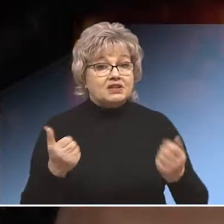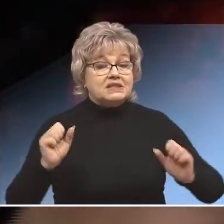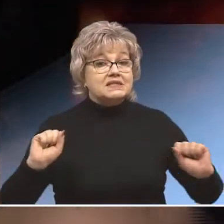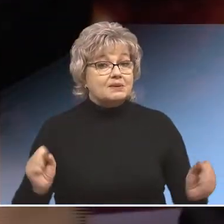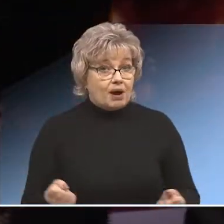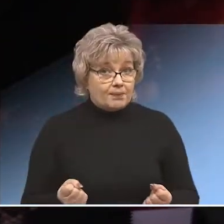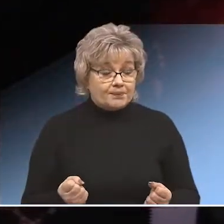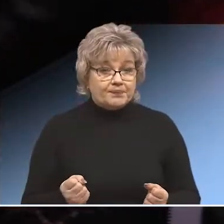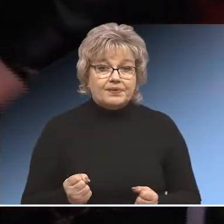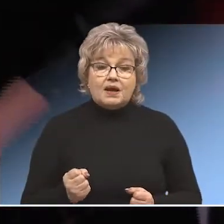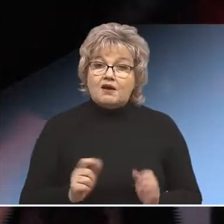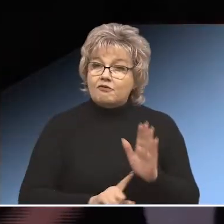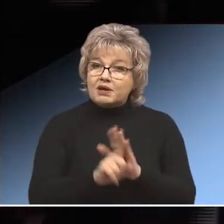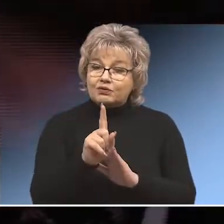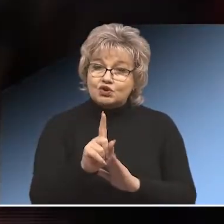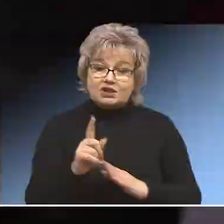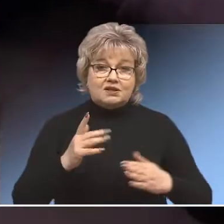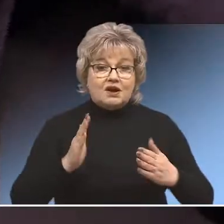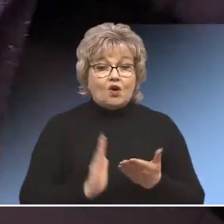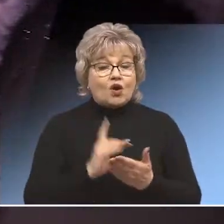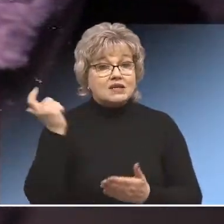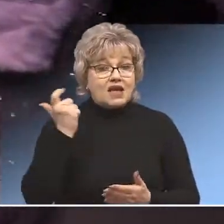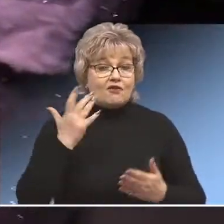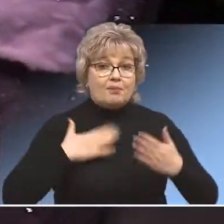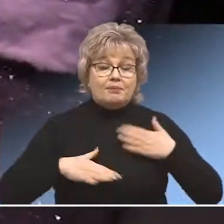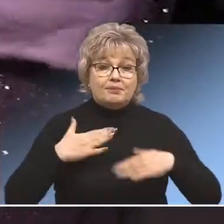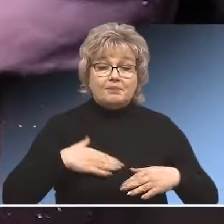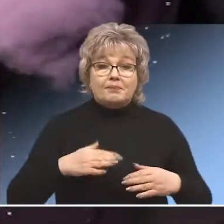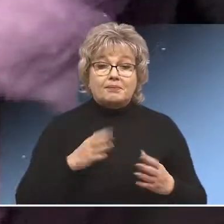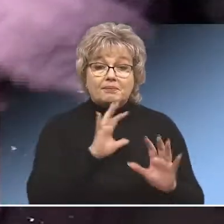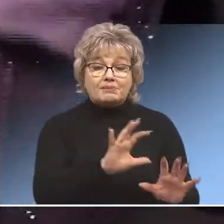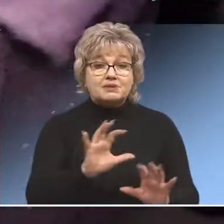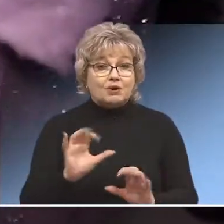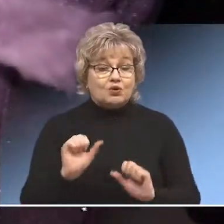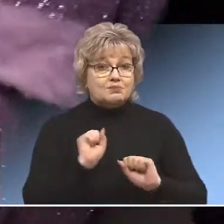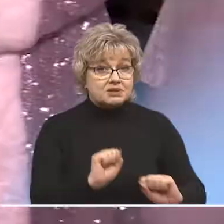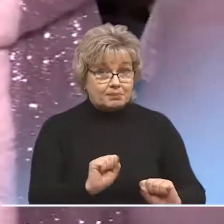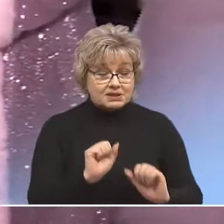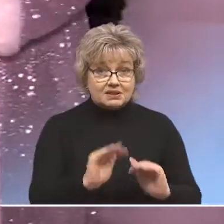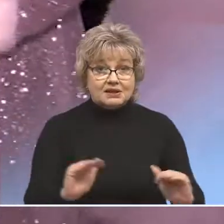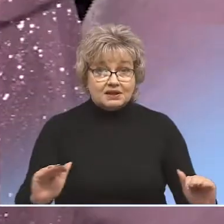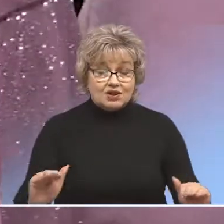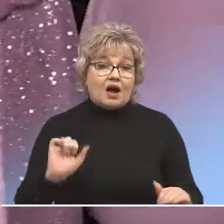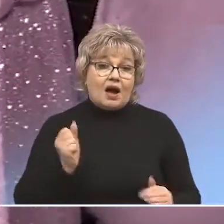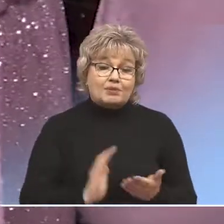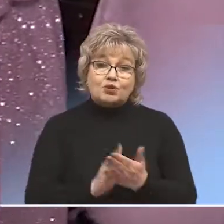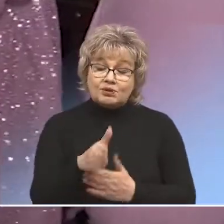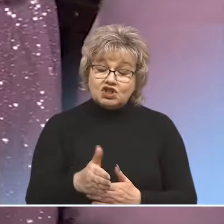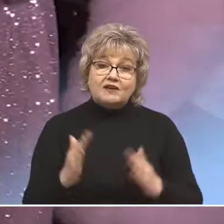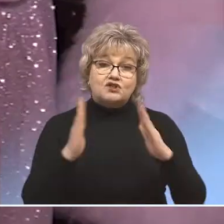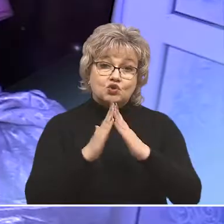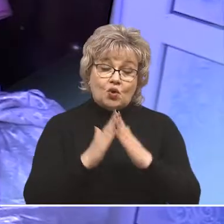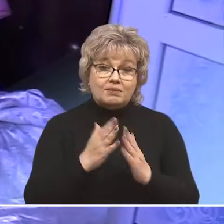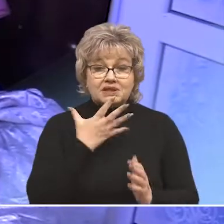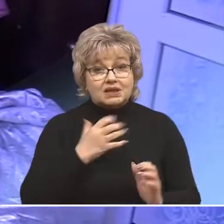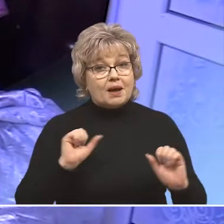приветливая зимушка-зима. В первую очередь радушные хозяева позаботились о безопасности юных гостей и только потом прошли в жилище